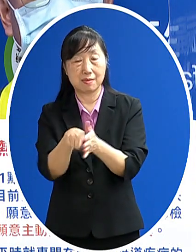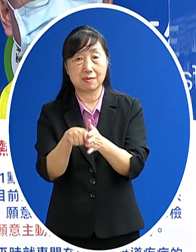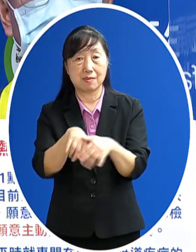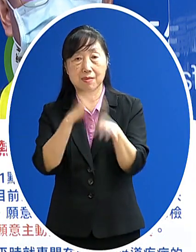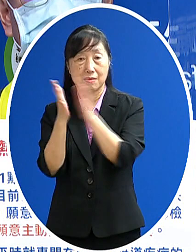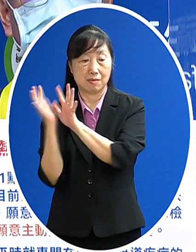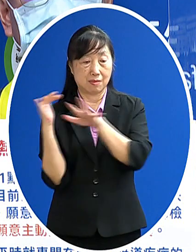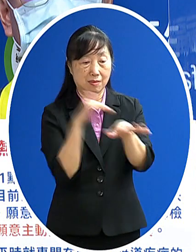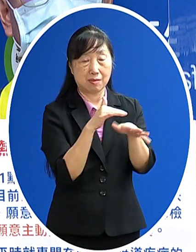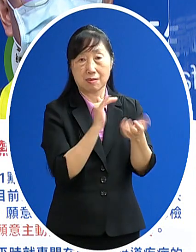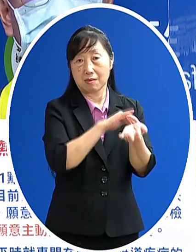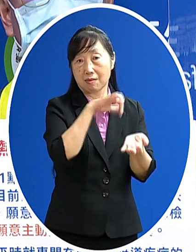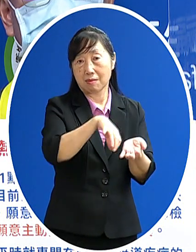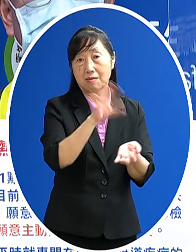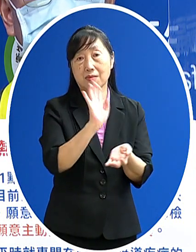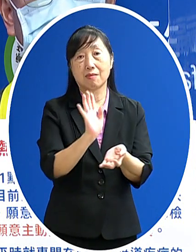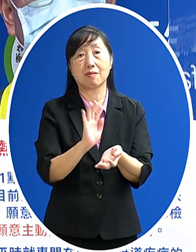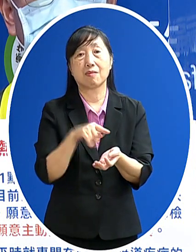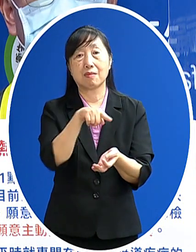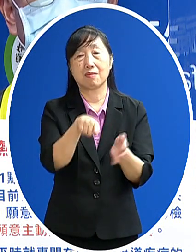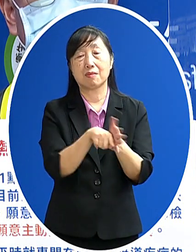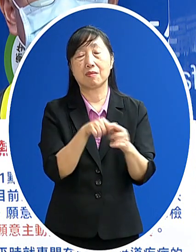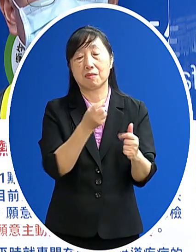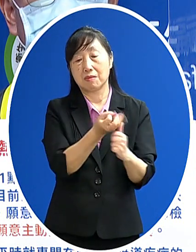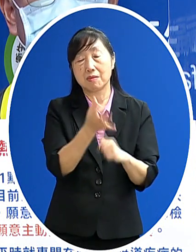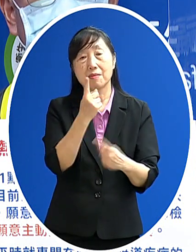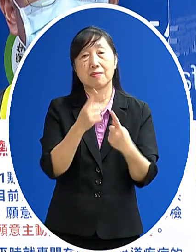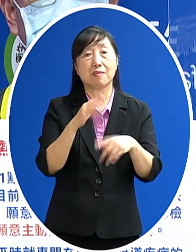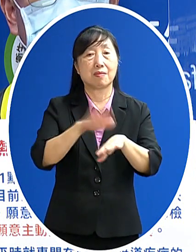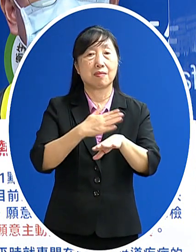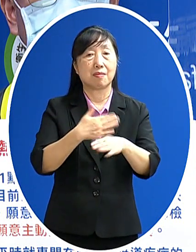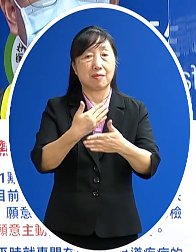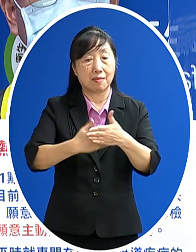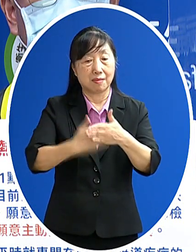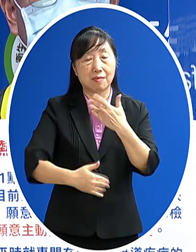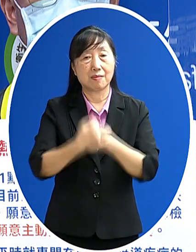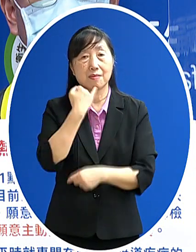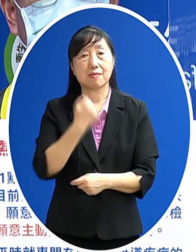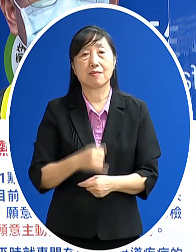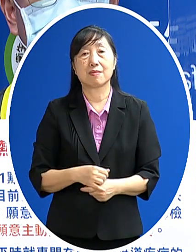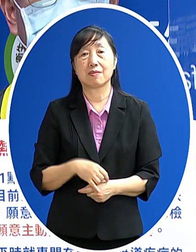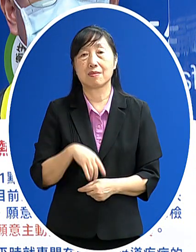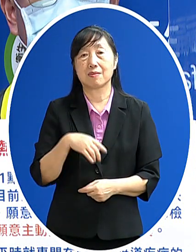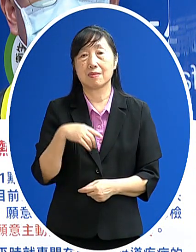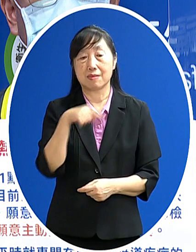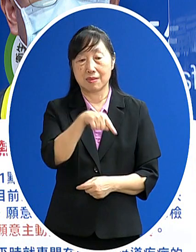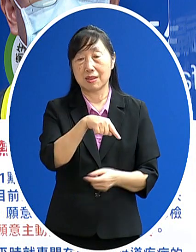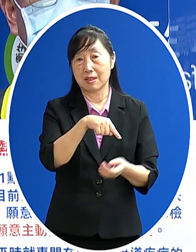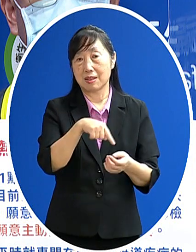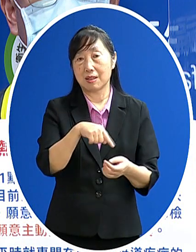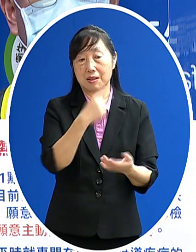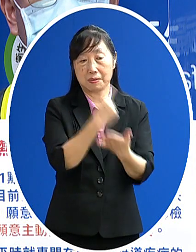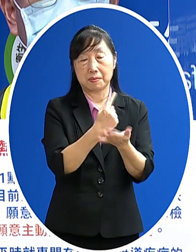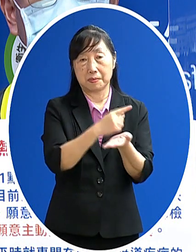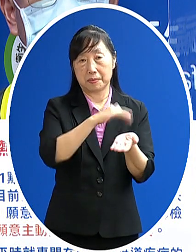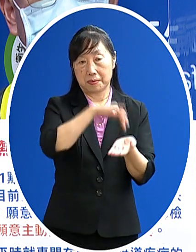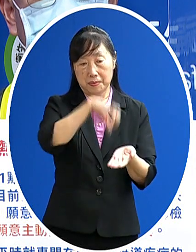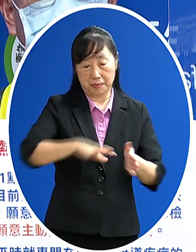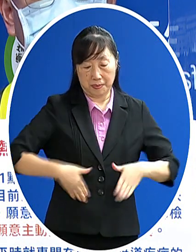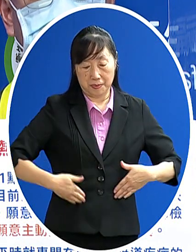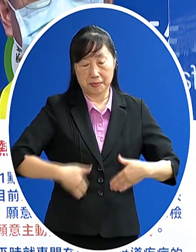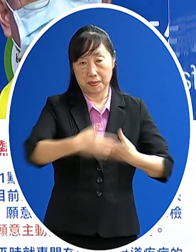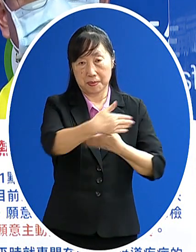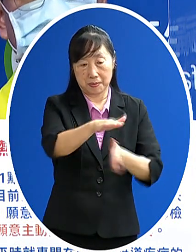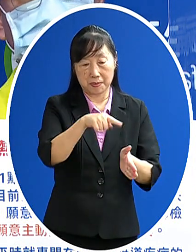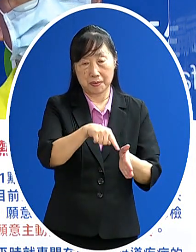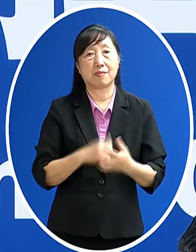所里面造成的一个感染的可能性，那第二个也可以大幅减低了各个医院的急诊室